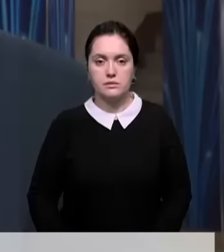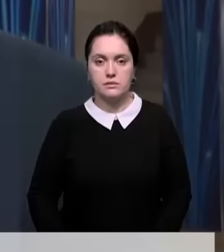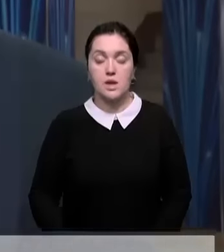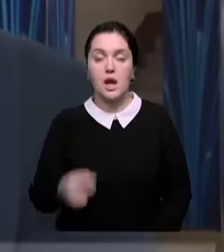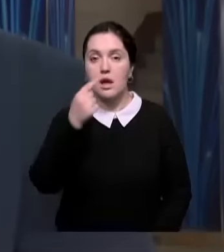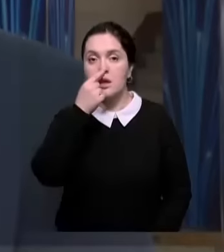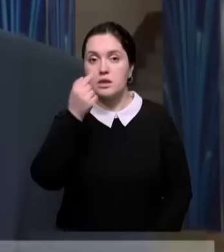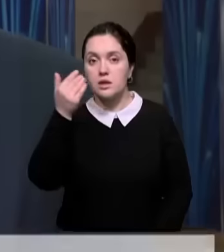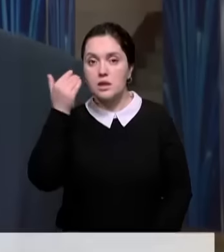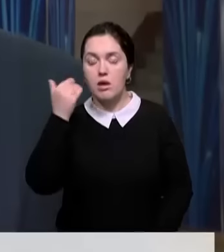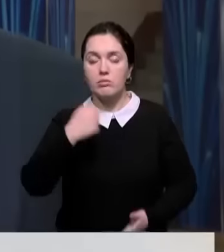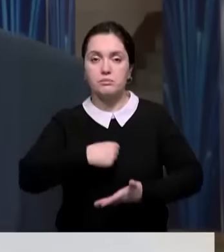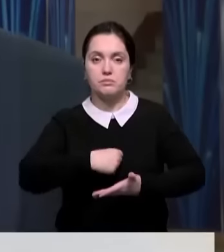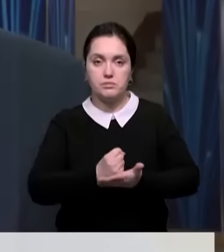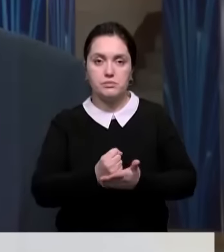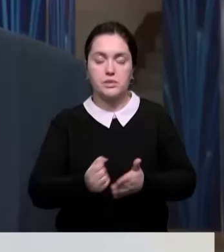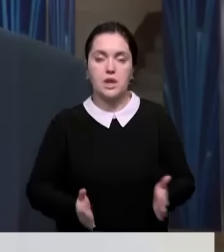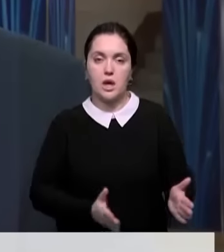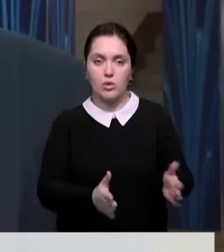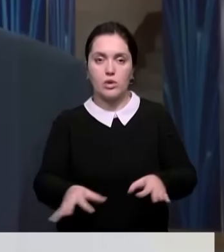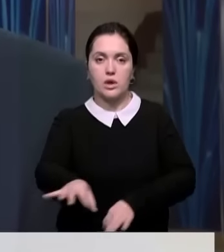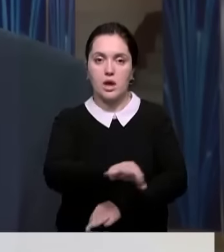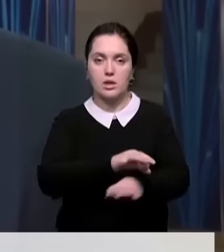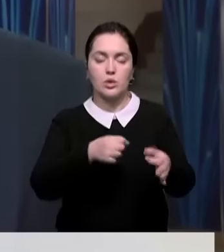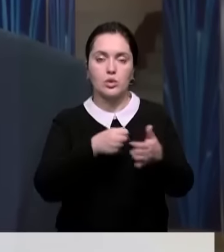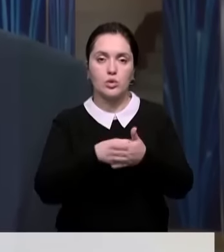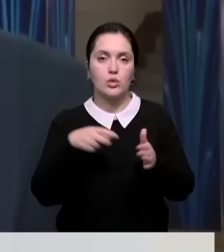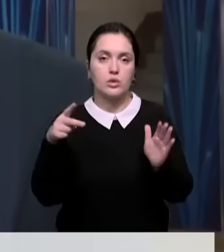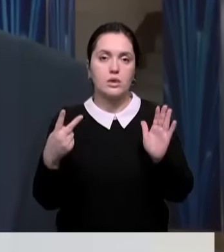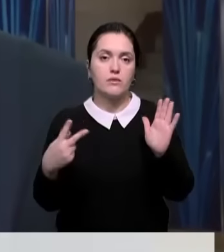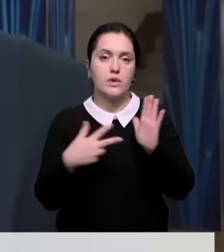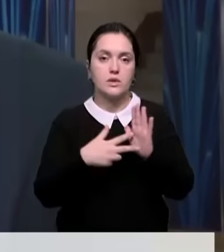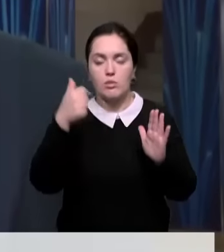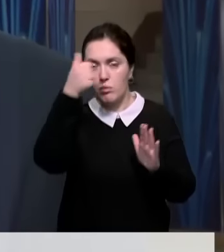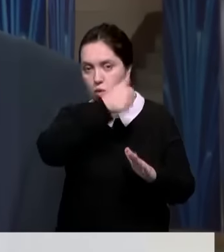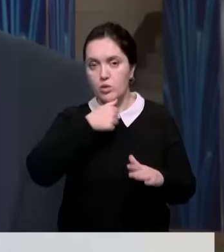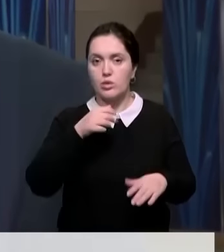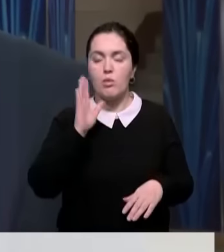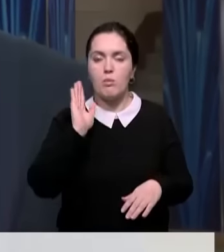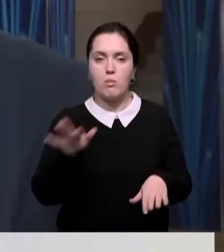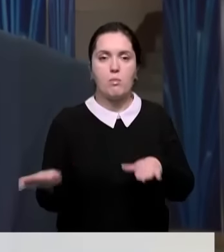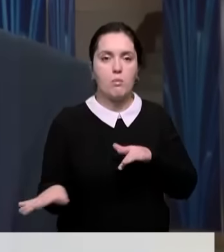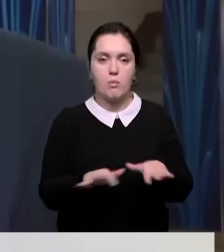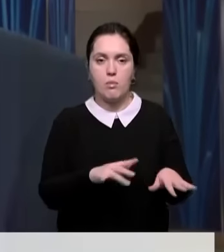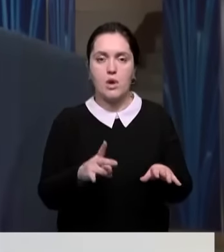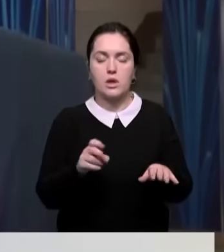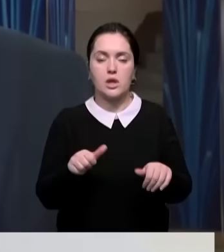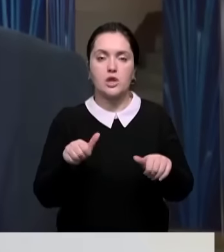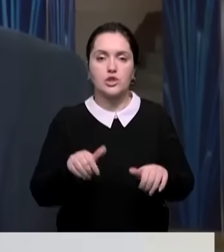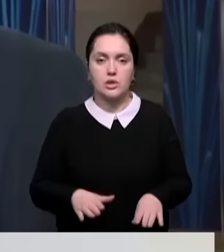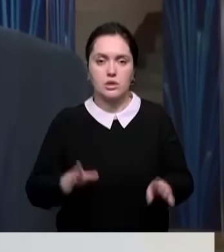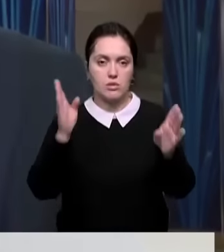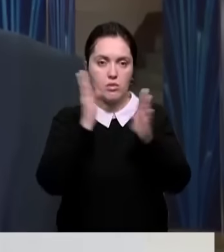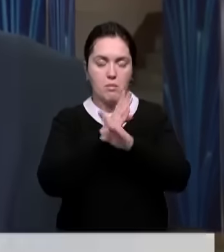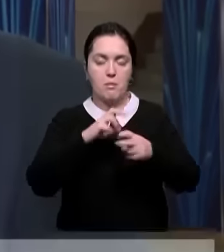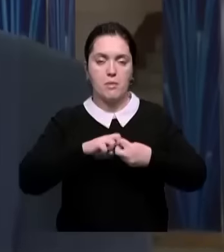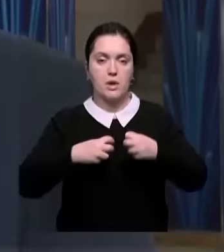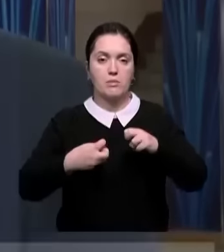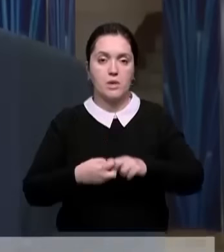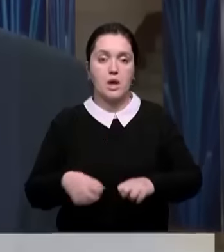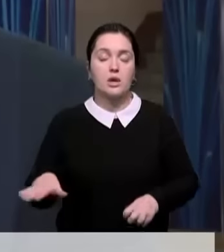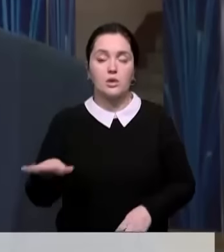Недавно принята дорожная карта, рассчитанная до 2028 года. В документе запланирован ряд мер, направленных на решение экологических проблем региона,